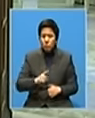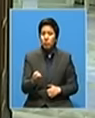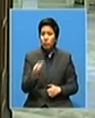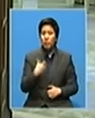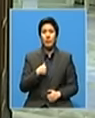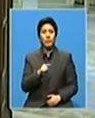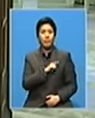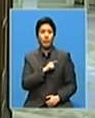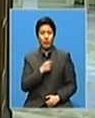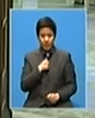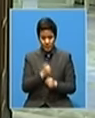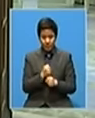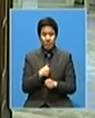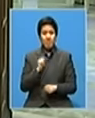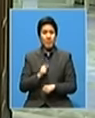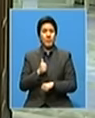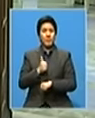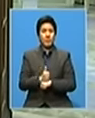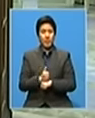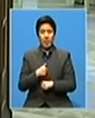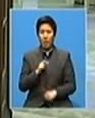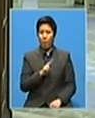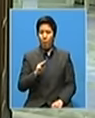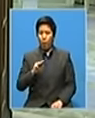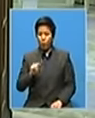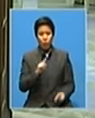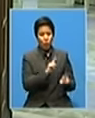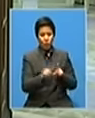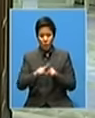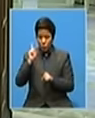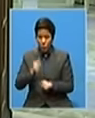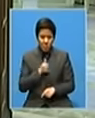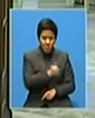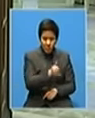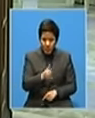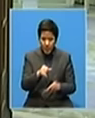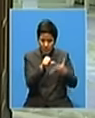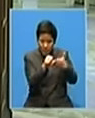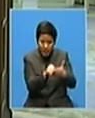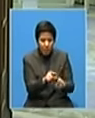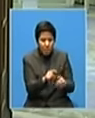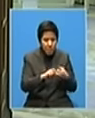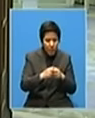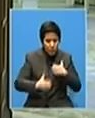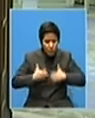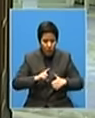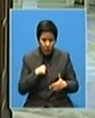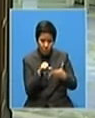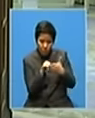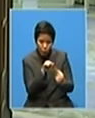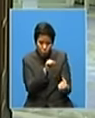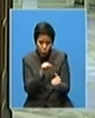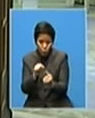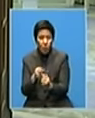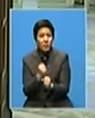นหน้าที่ของผู้นำประเทศหน้าที่ของรัฐมนตรีคณะรัฐมนตรีทั้งหมดต้องเอามาแก้ไขด้วยเหตุด้วยผลด้วยความเหมาะส